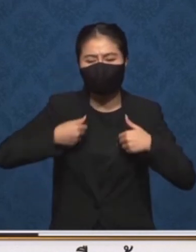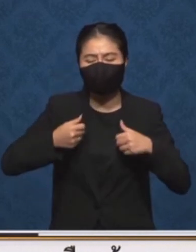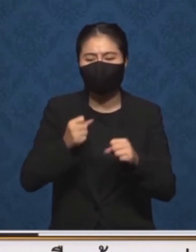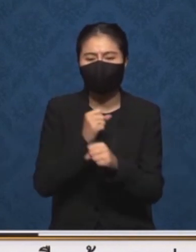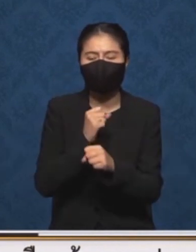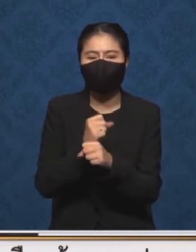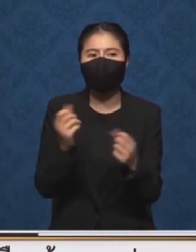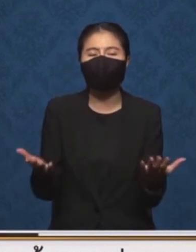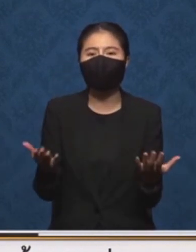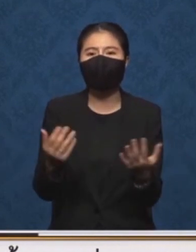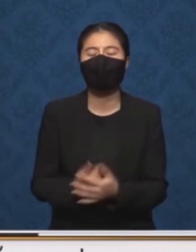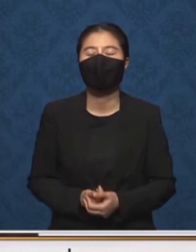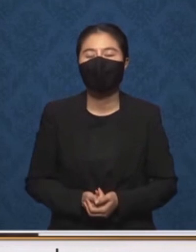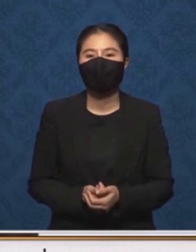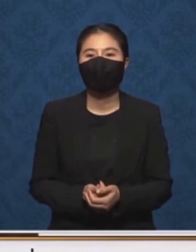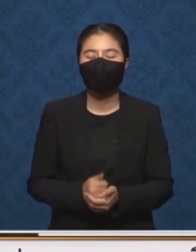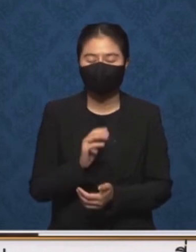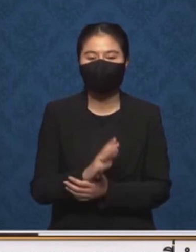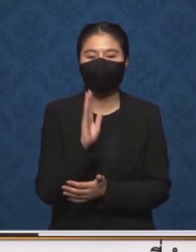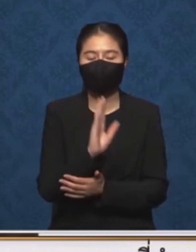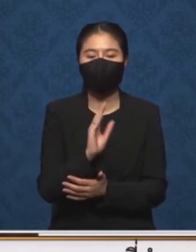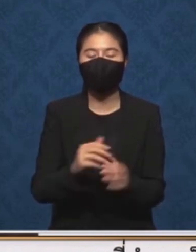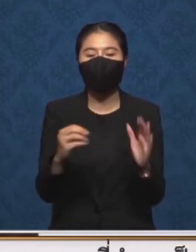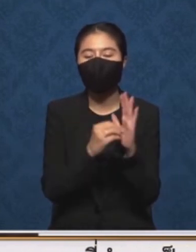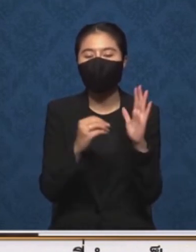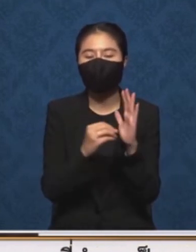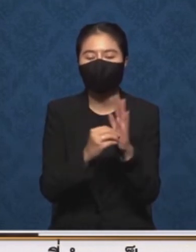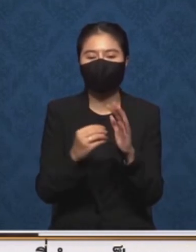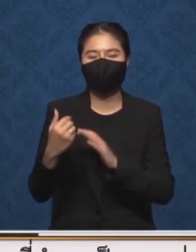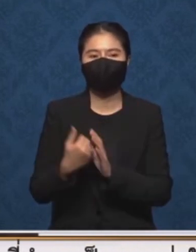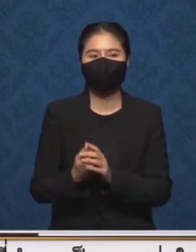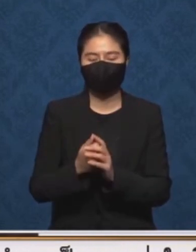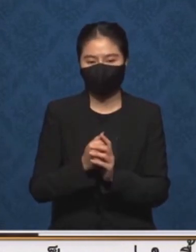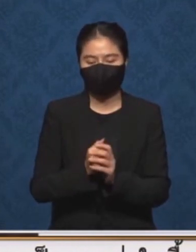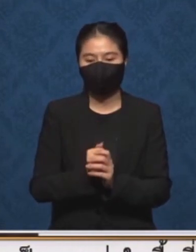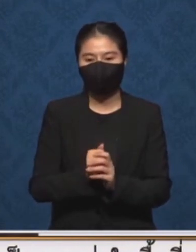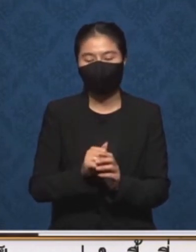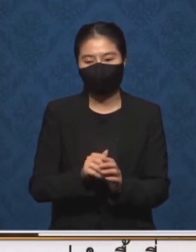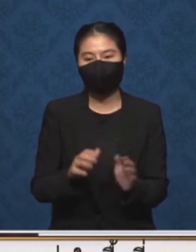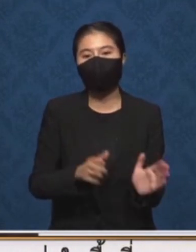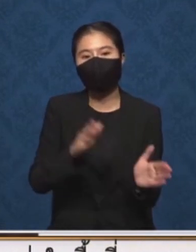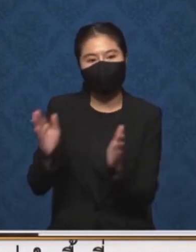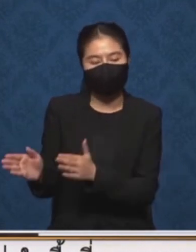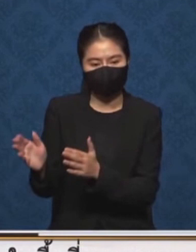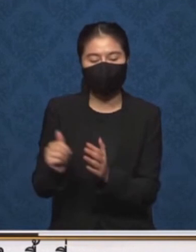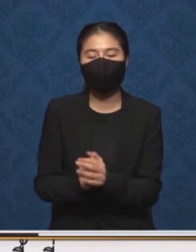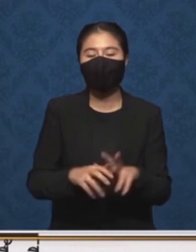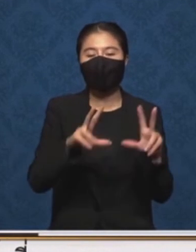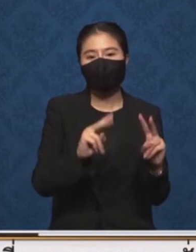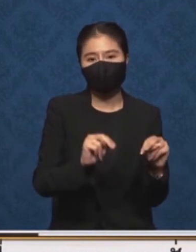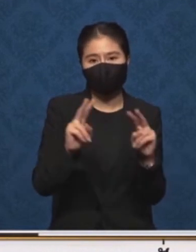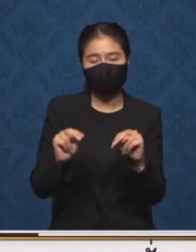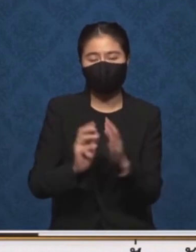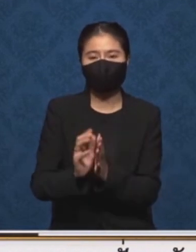นี่คือกุเทพนะครับพอไปนวบุรีสลดนมติดโควิ